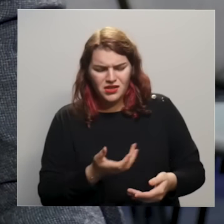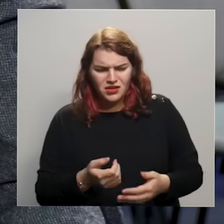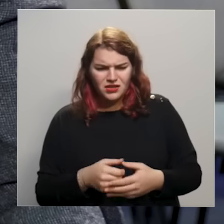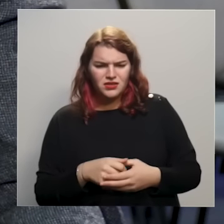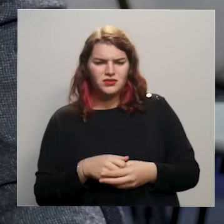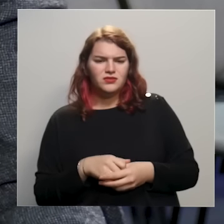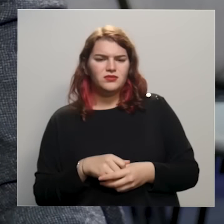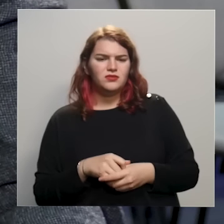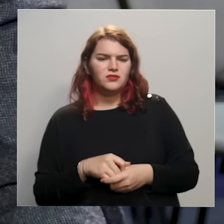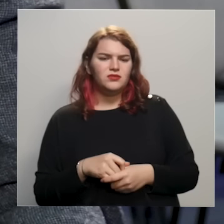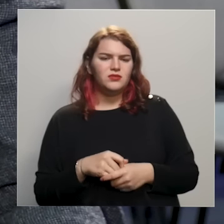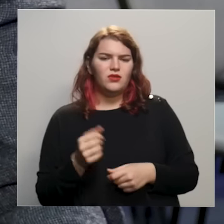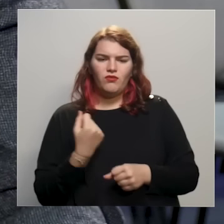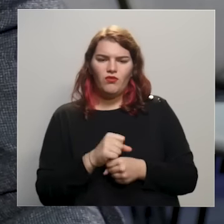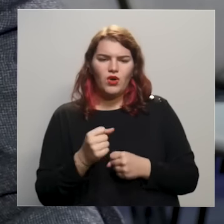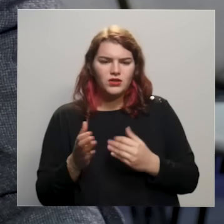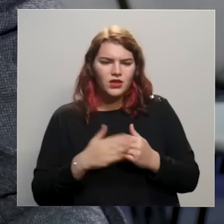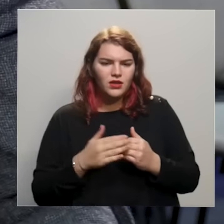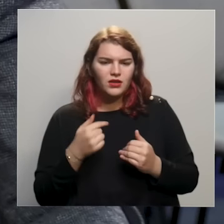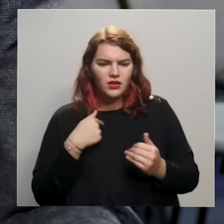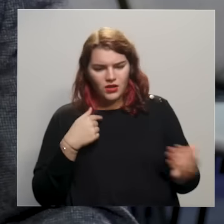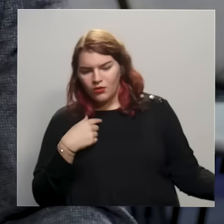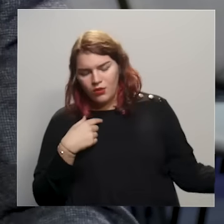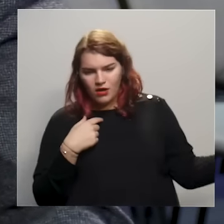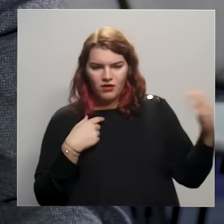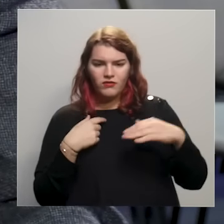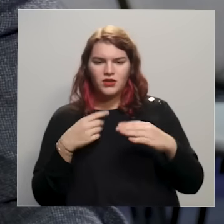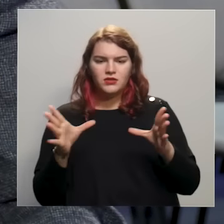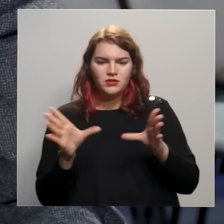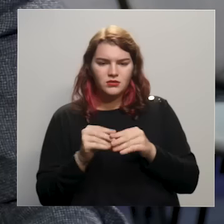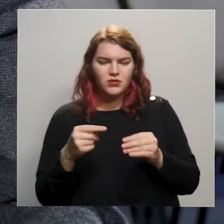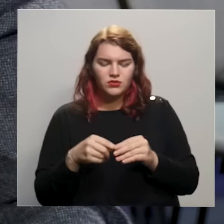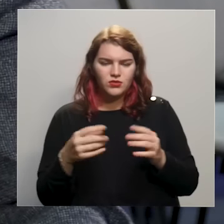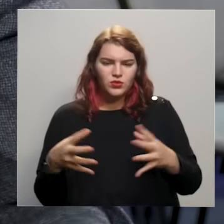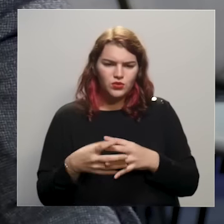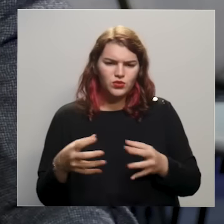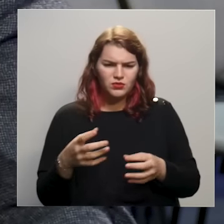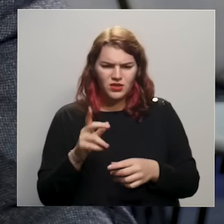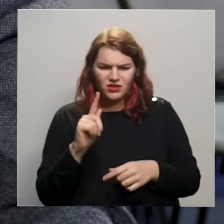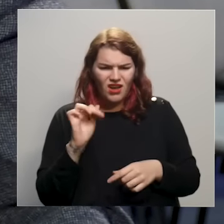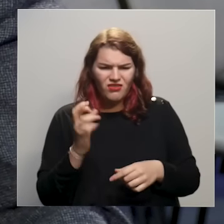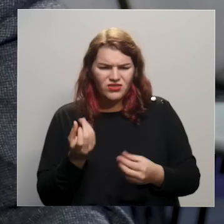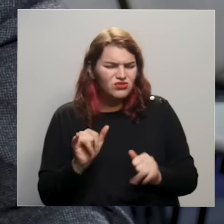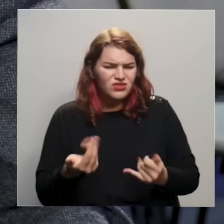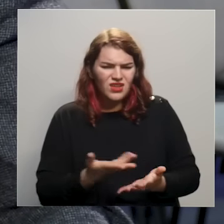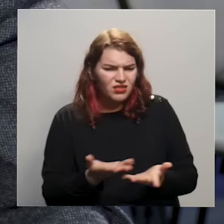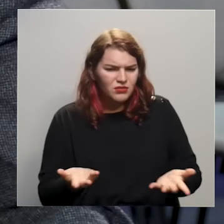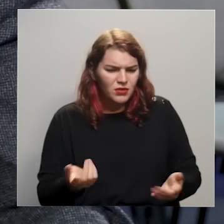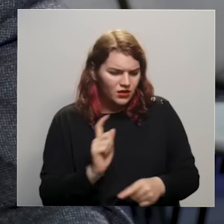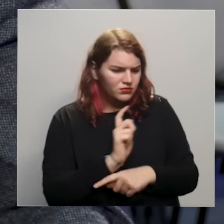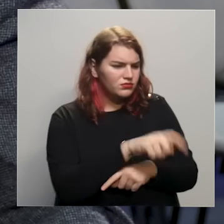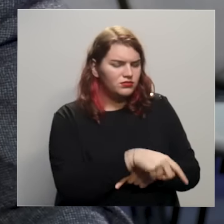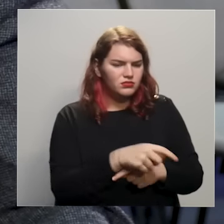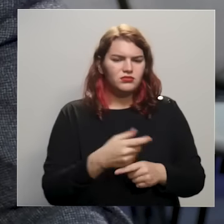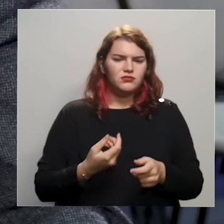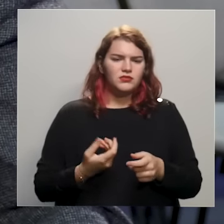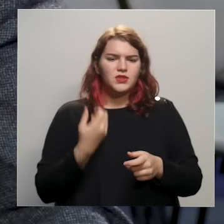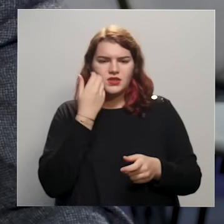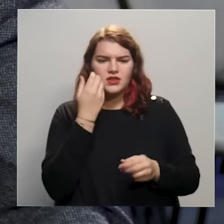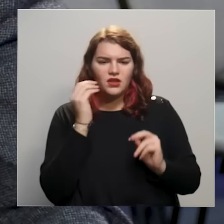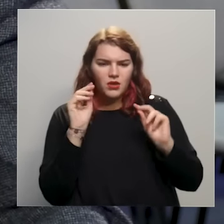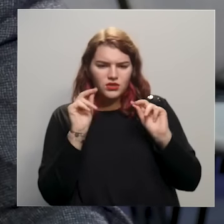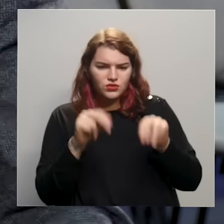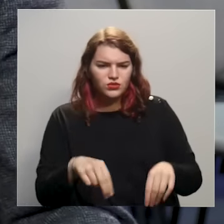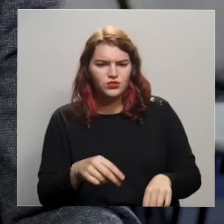Eu eram foarte apropiat de el, eu l-am adus în trupă, noi, și mă, Tavi, eu ce, mă duc la el. Când am ajuns la